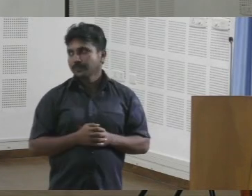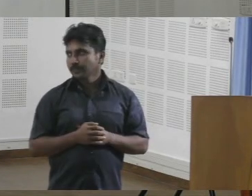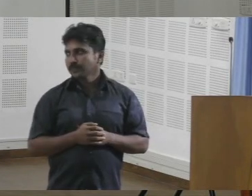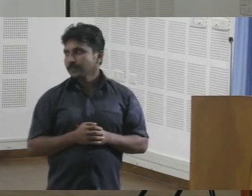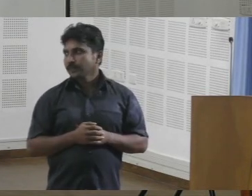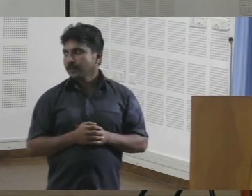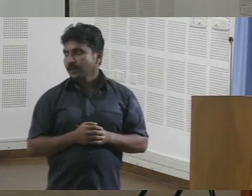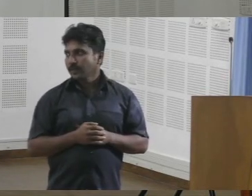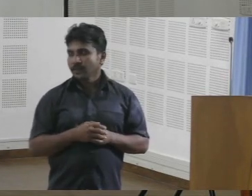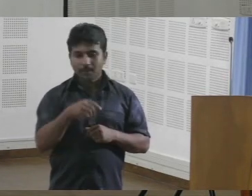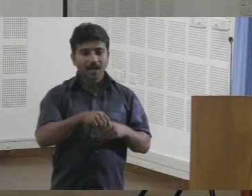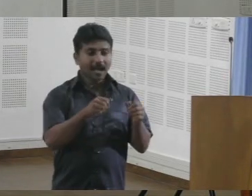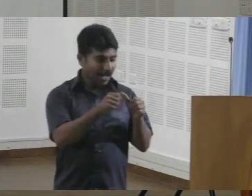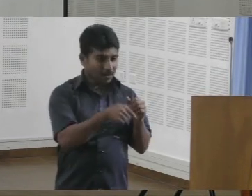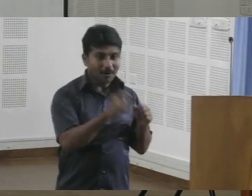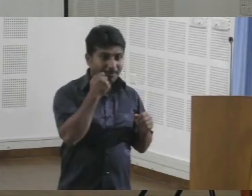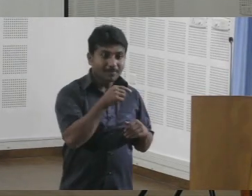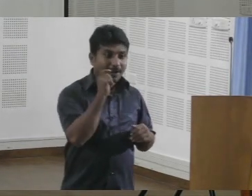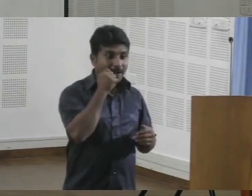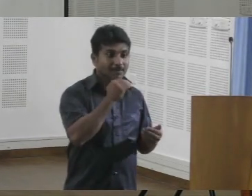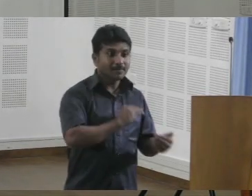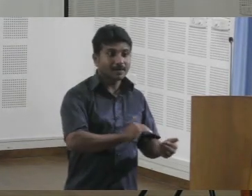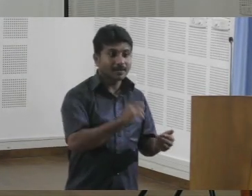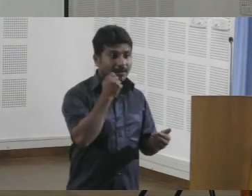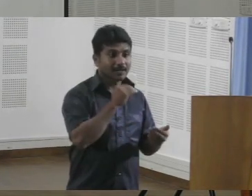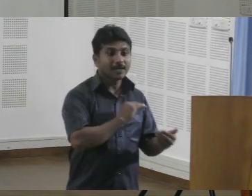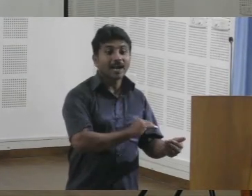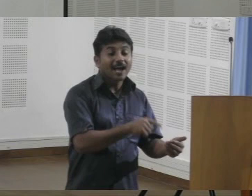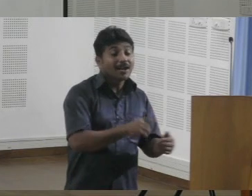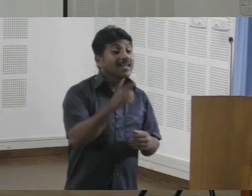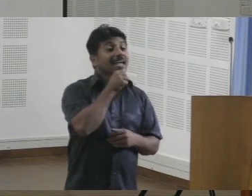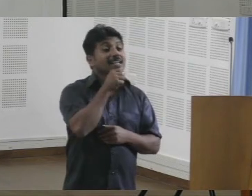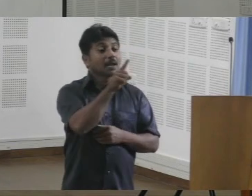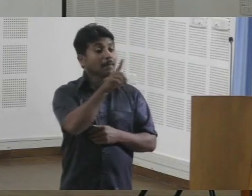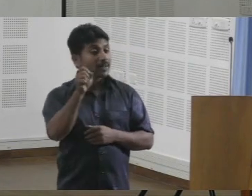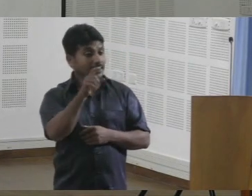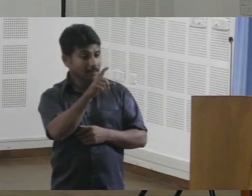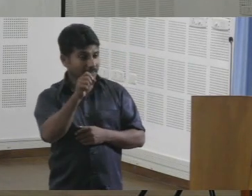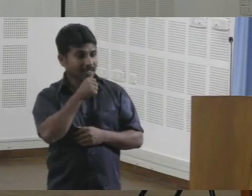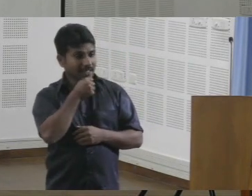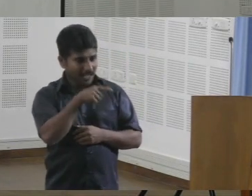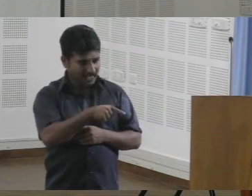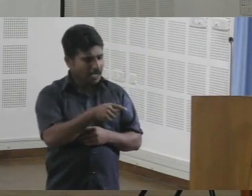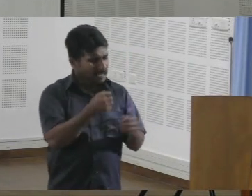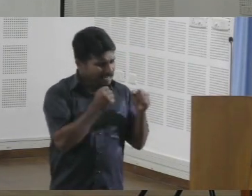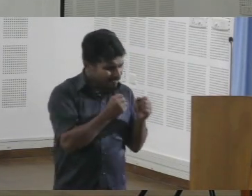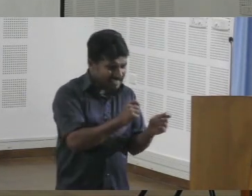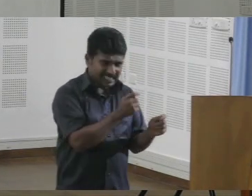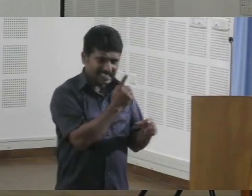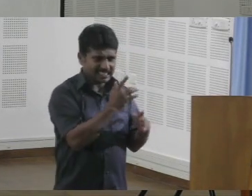അതേപോലെ തന്നെ അദ്വൈതിന് ഇപ്പോൾ 10 വയസ്സായിട്ടുള്ളൂ. ഞങ്ങൾ ആ ഡിഫിക്കൽട്ട് സ്റ്റേജിൽ നിന്ന് എന്തെങ്കിലും ഒക്കെ കുറച്ച് ചേഞ്ചസൊക്കെ വരുത്തി